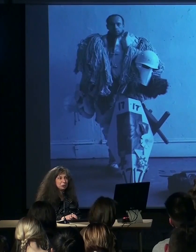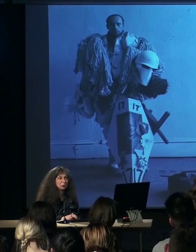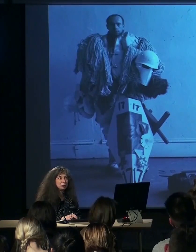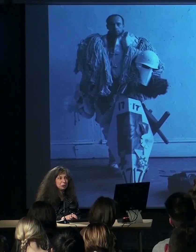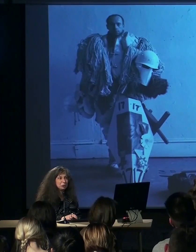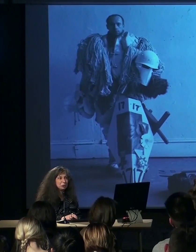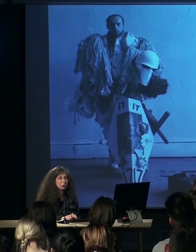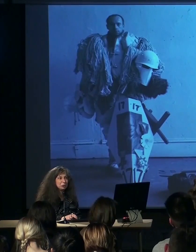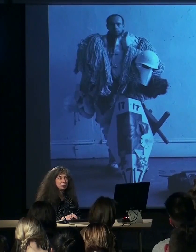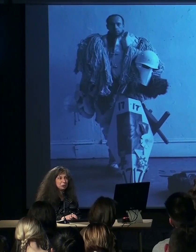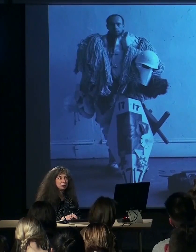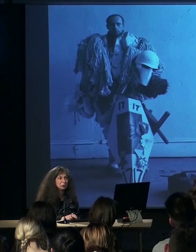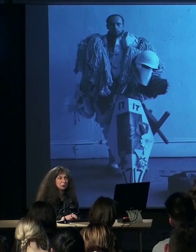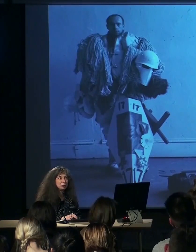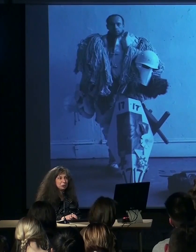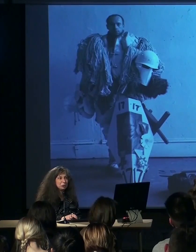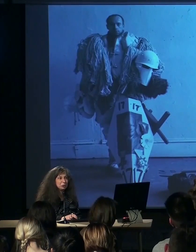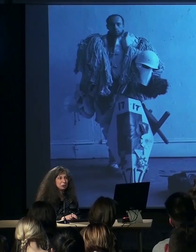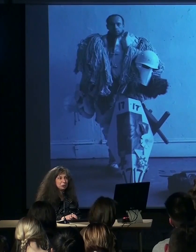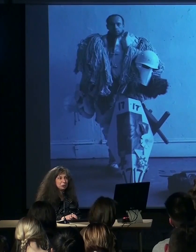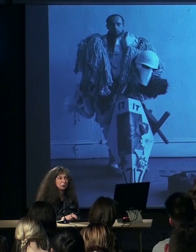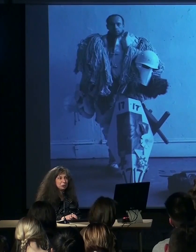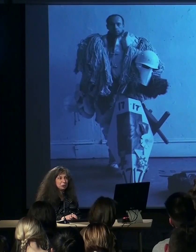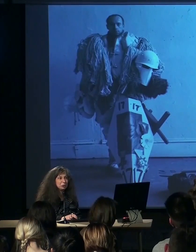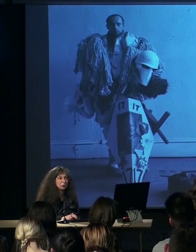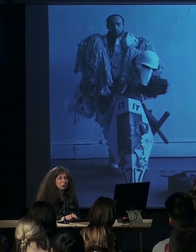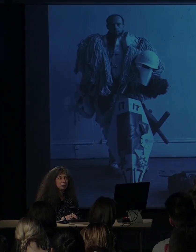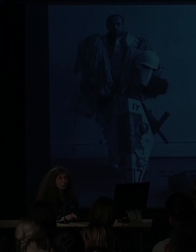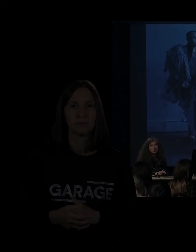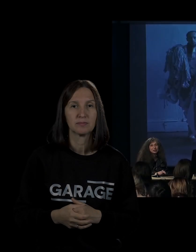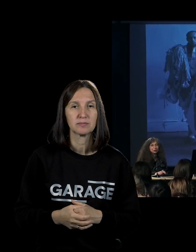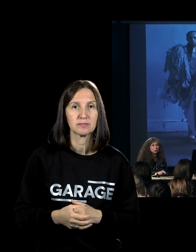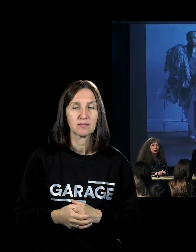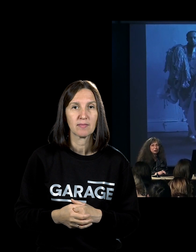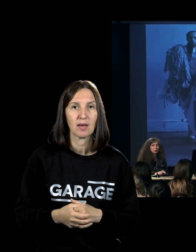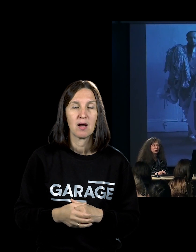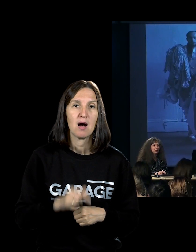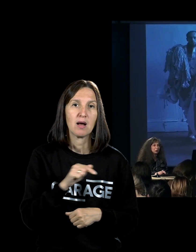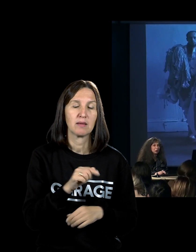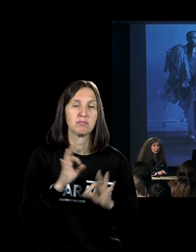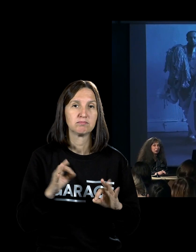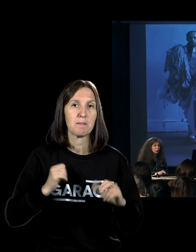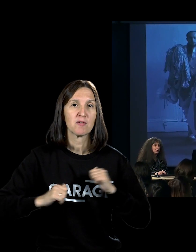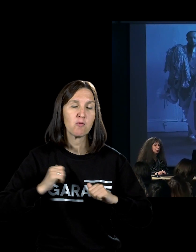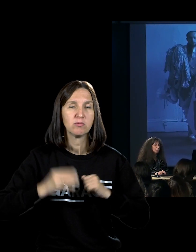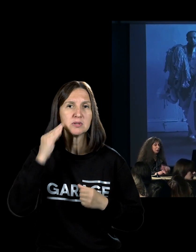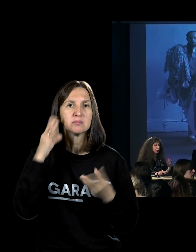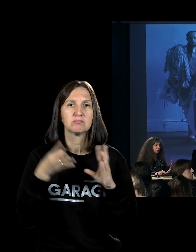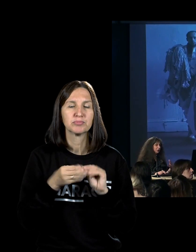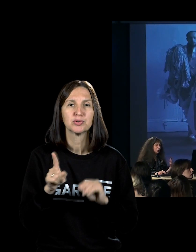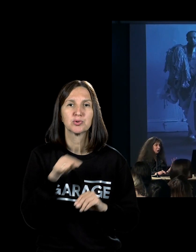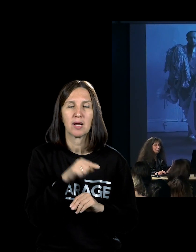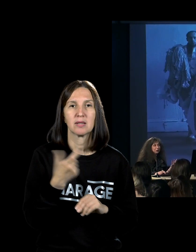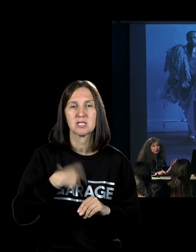линия. Правой рукой мужчина облокачивается на меч. Где, собственно говоря, перформанс заключается в том, что они